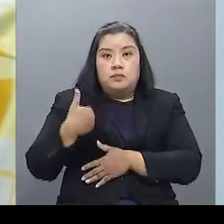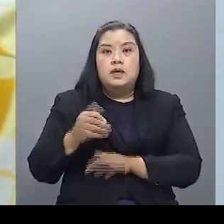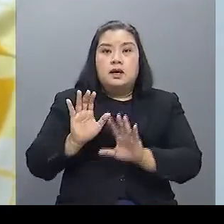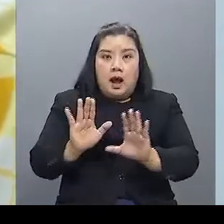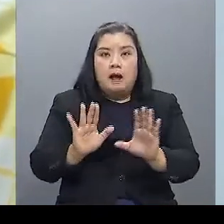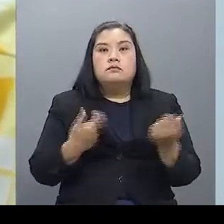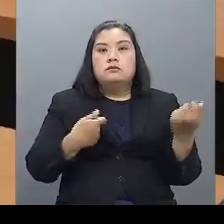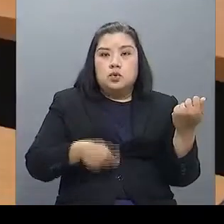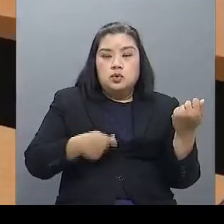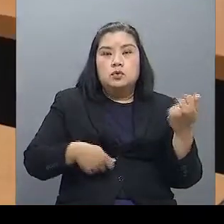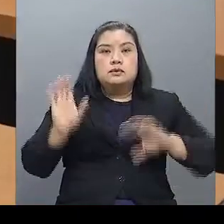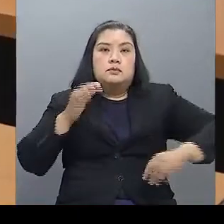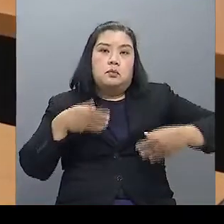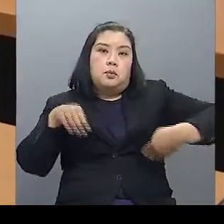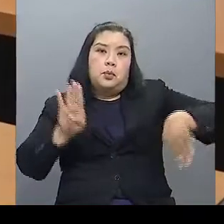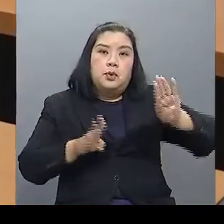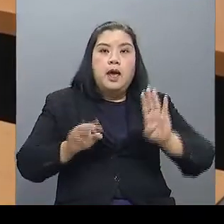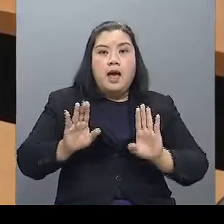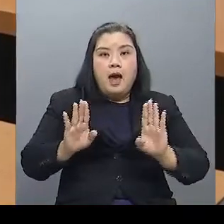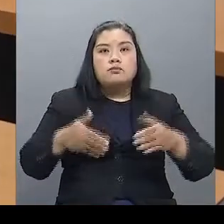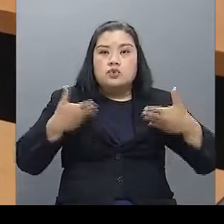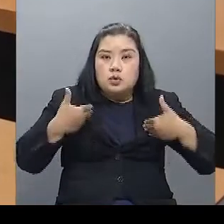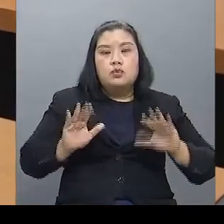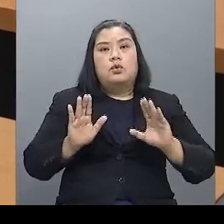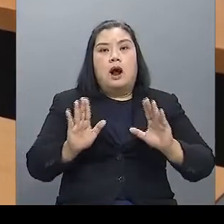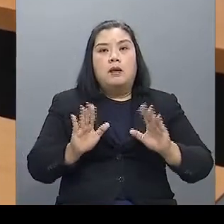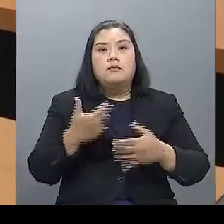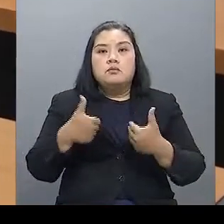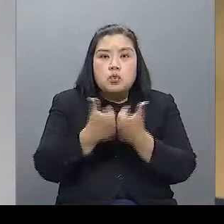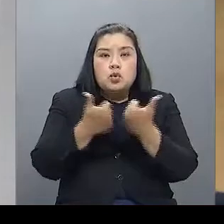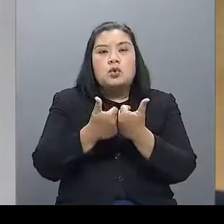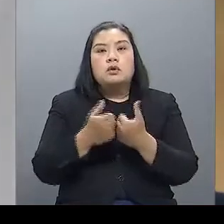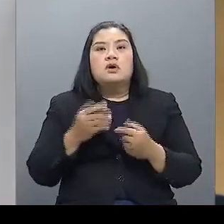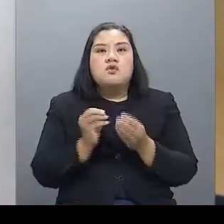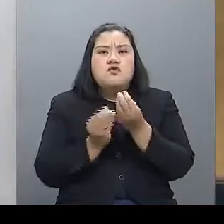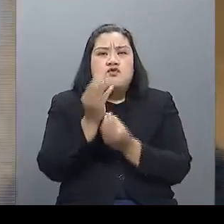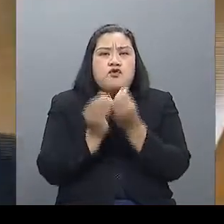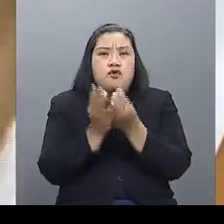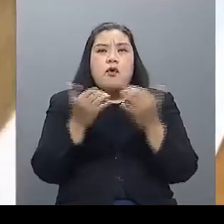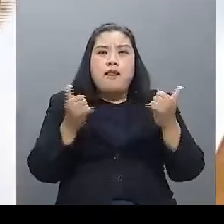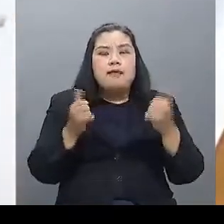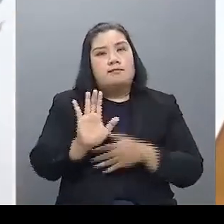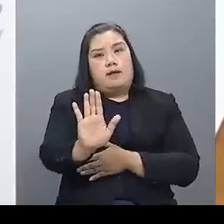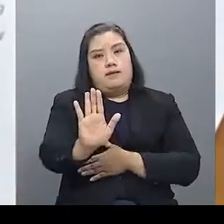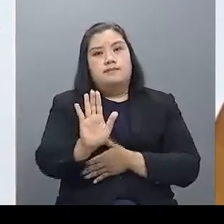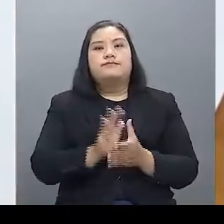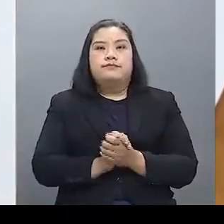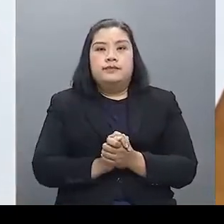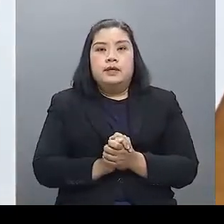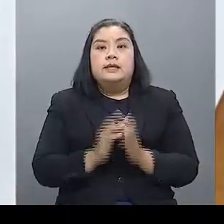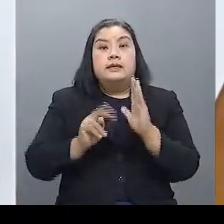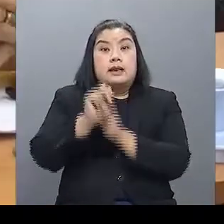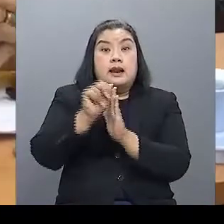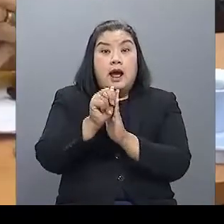ยุคมรสพต่างๆและลวดจัดปาร์ตี้โฟมแต่ส่วนที่จังหวัดน่านอสมเจ้าหน้าที่